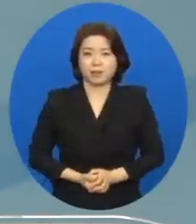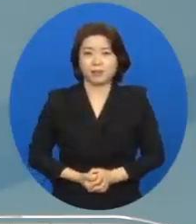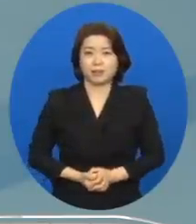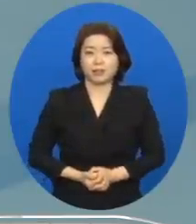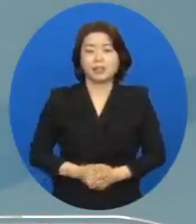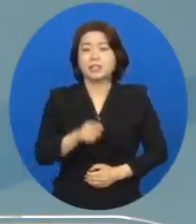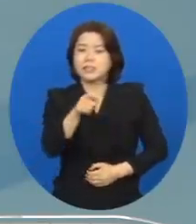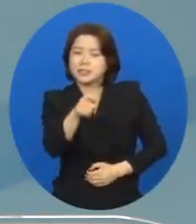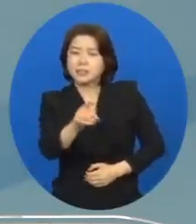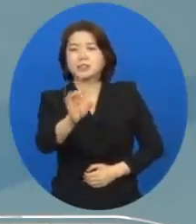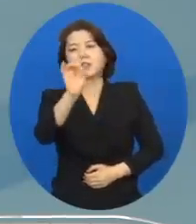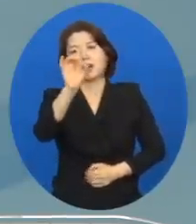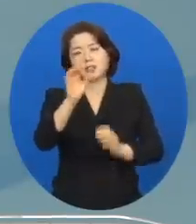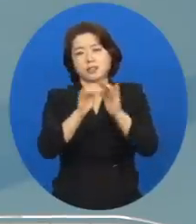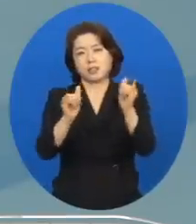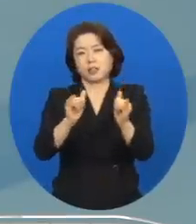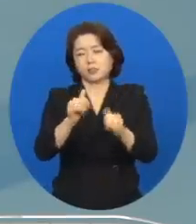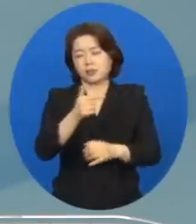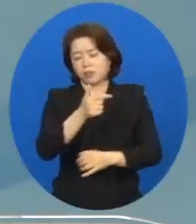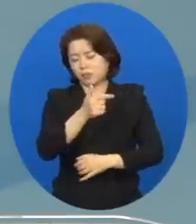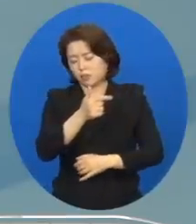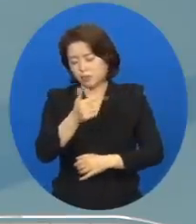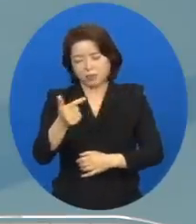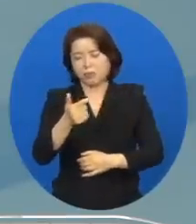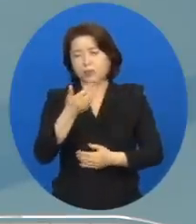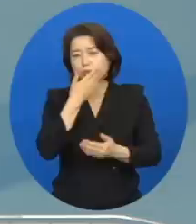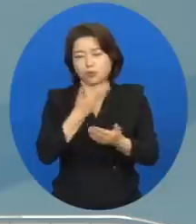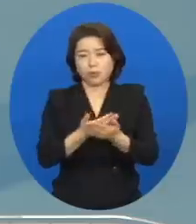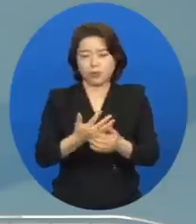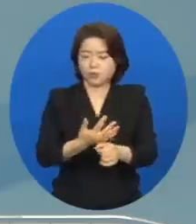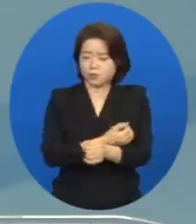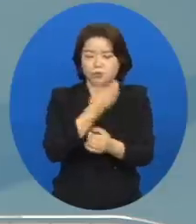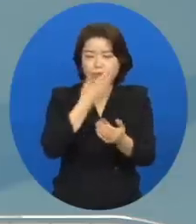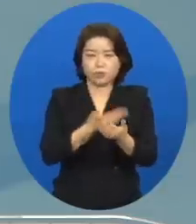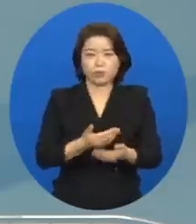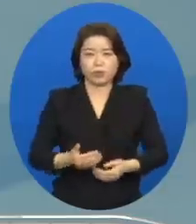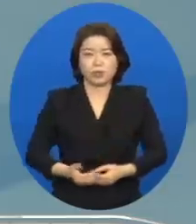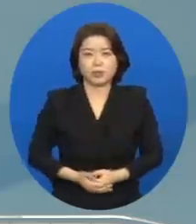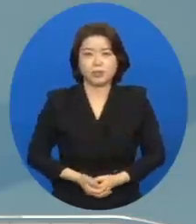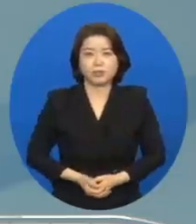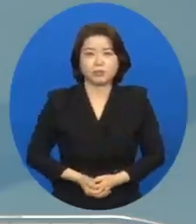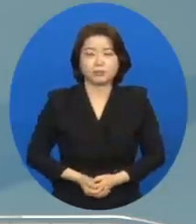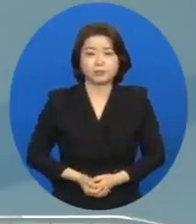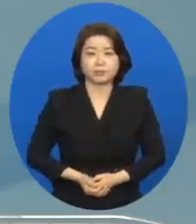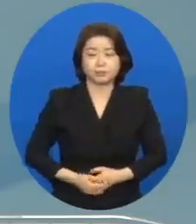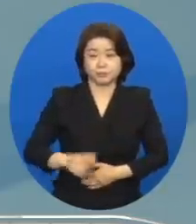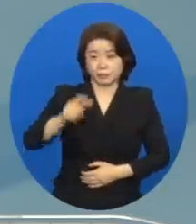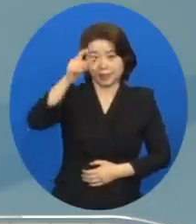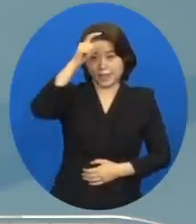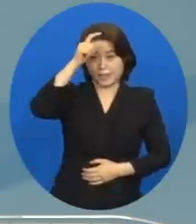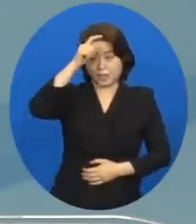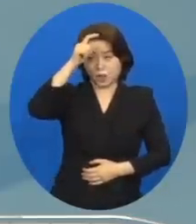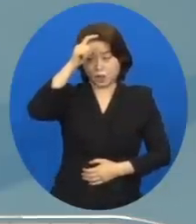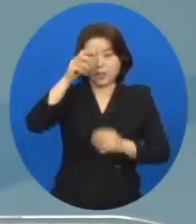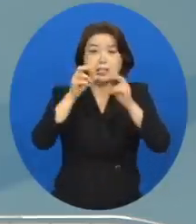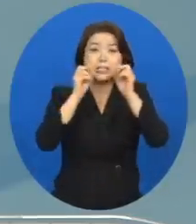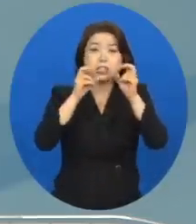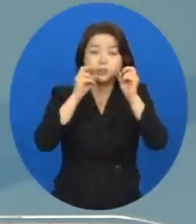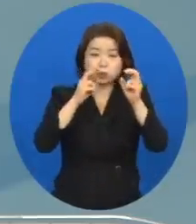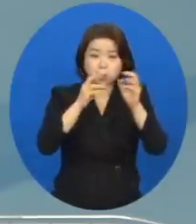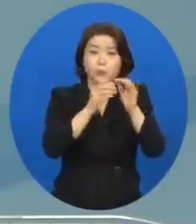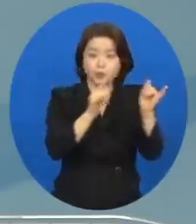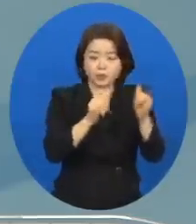한 사람이 대단히 중요해요. 터키 선교사님